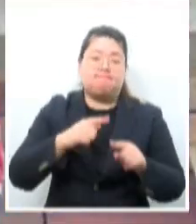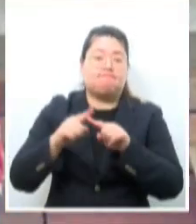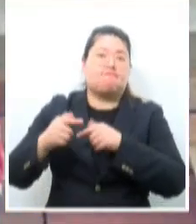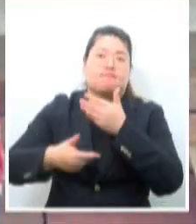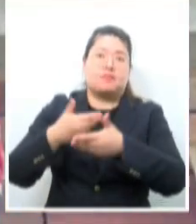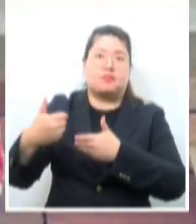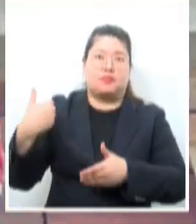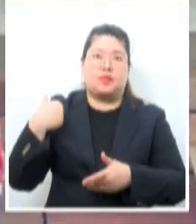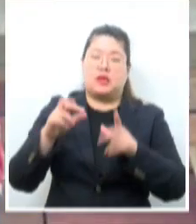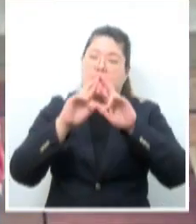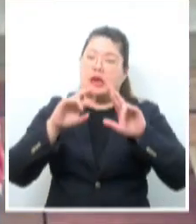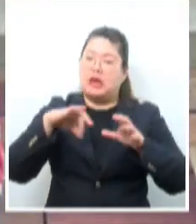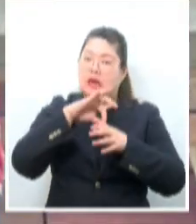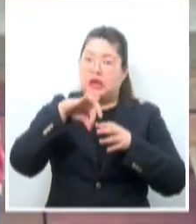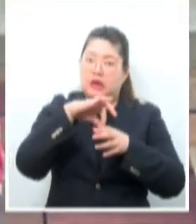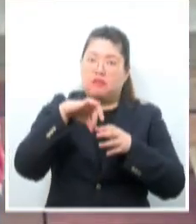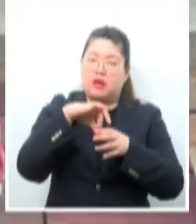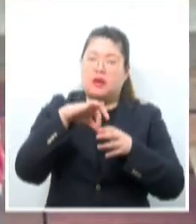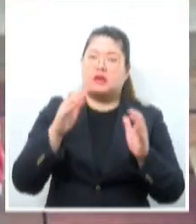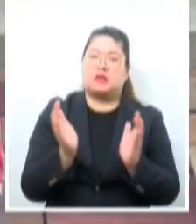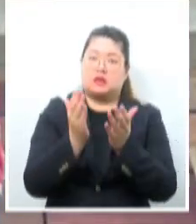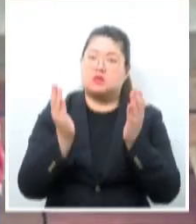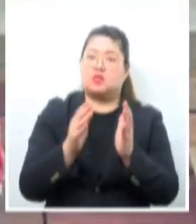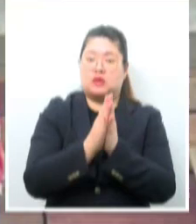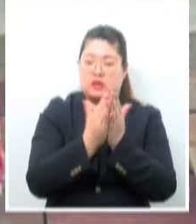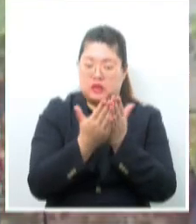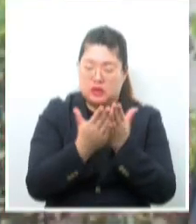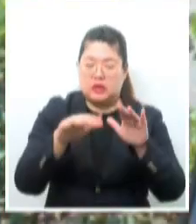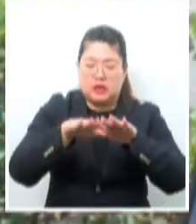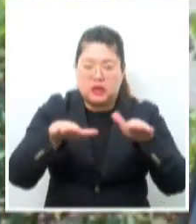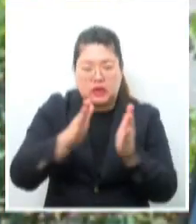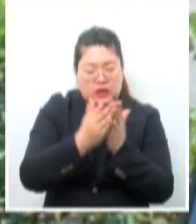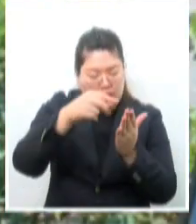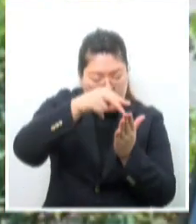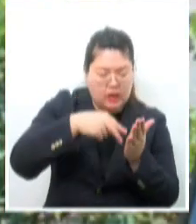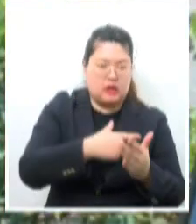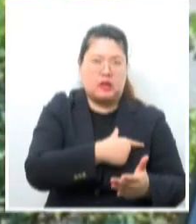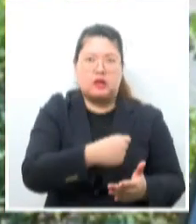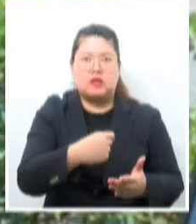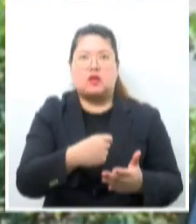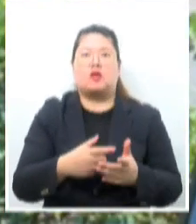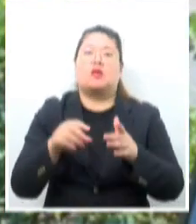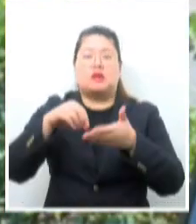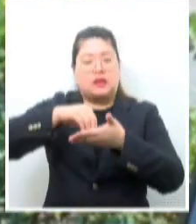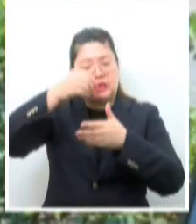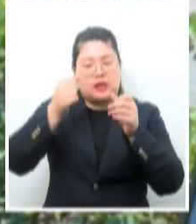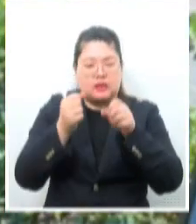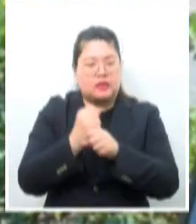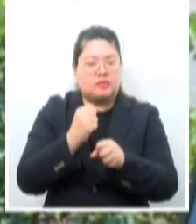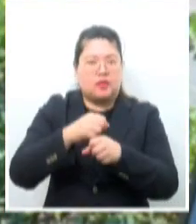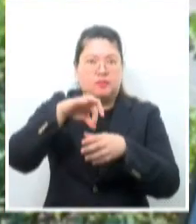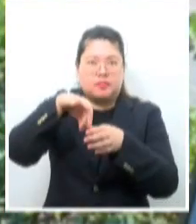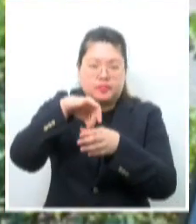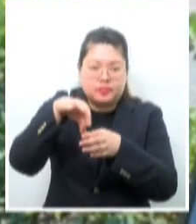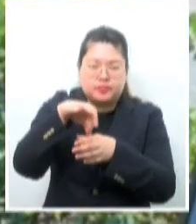ฟ่คือร้านกาแฟที่ส่งเสริมนิสัยรักการอ่านของนักเรียนโดยมีนักเรียนเป็นบรรณาลิสต้าที่มาจากคำว่า